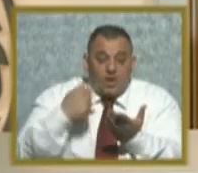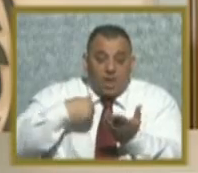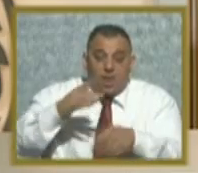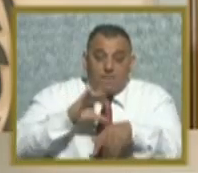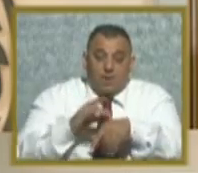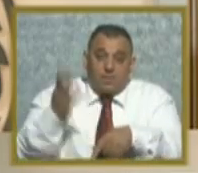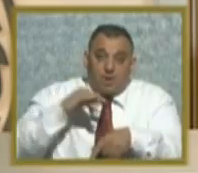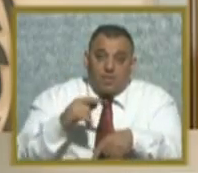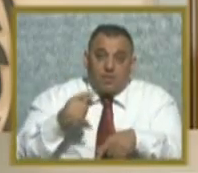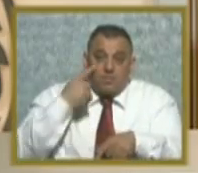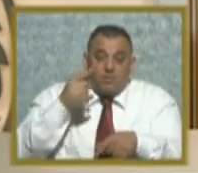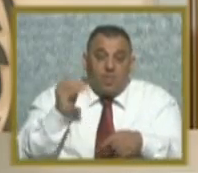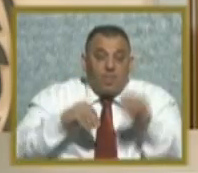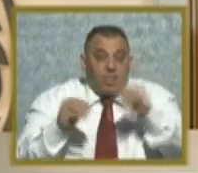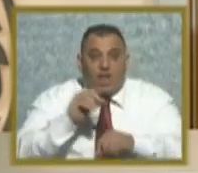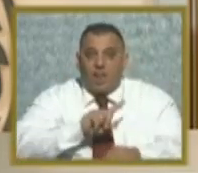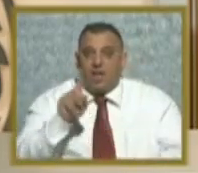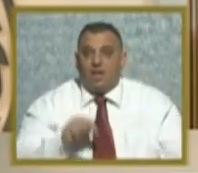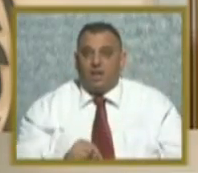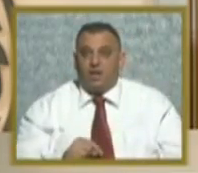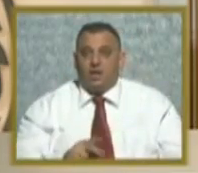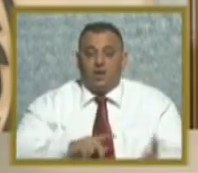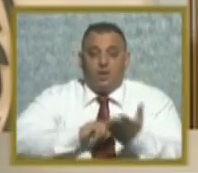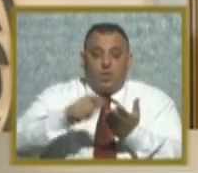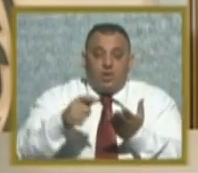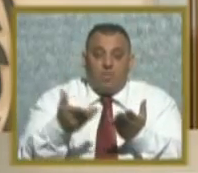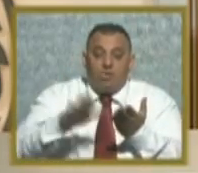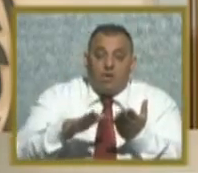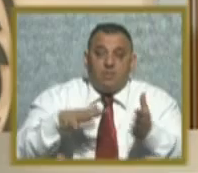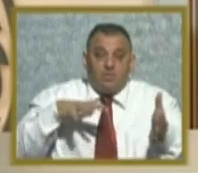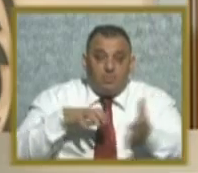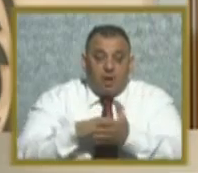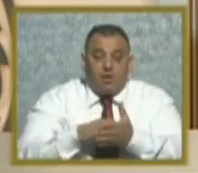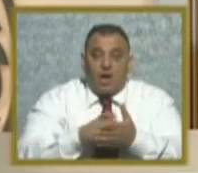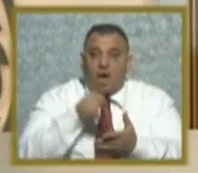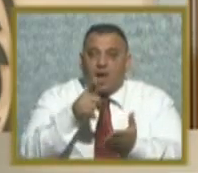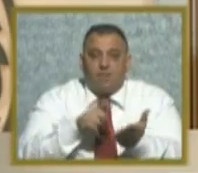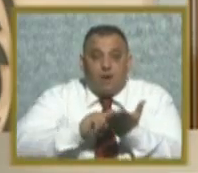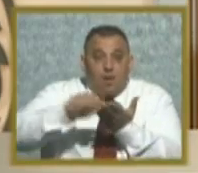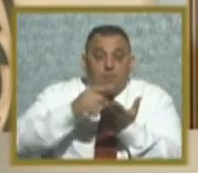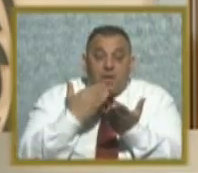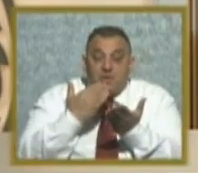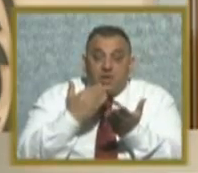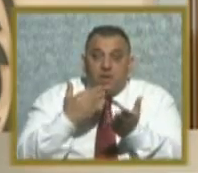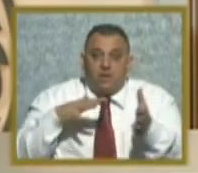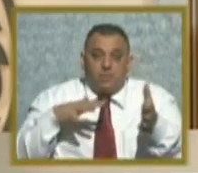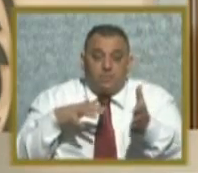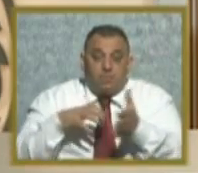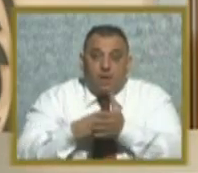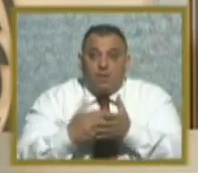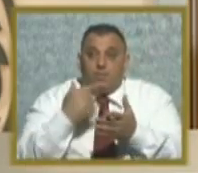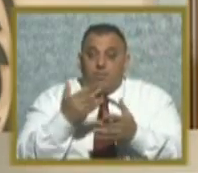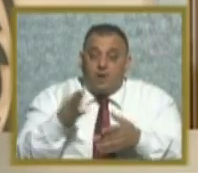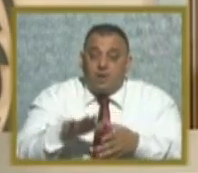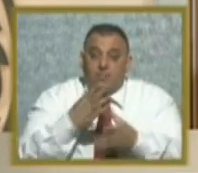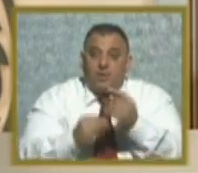حادث، يذكرون قصة مكذوبة، يقولون في واحد ما وزعها وحصل له حادث، واحد ما وزعها واحترق متجرة، واحد ما وزعها ومات